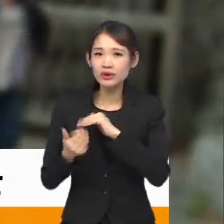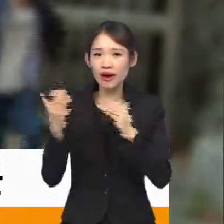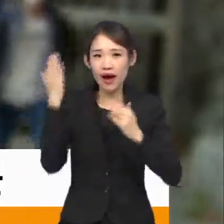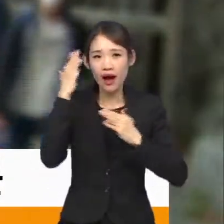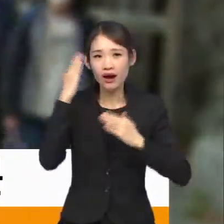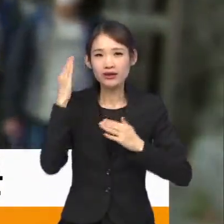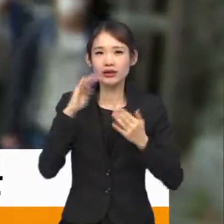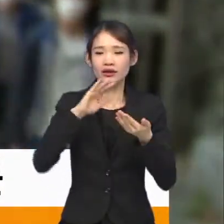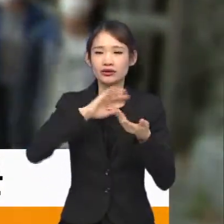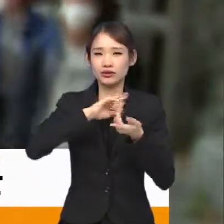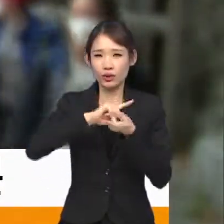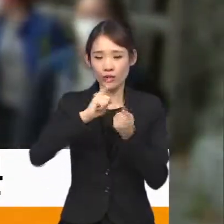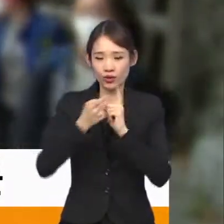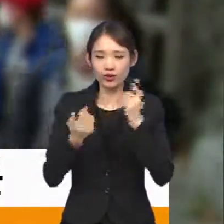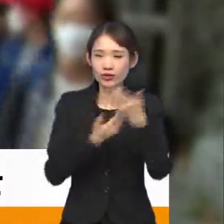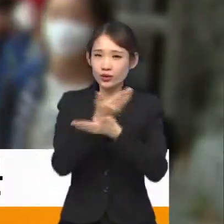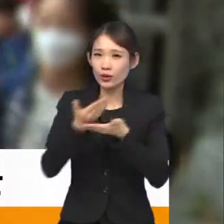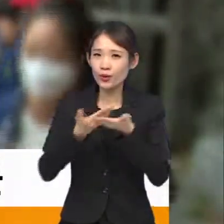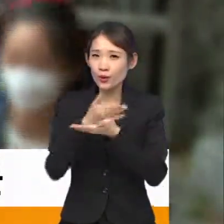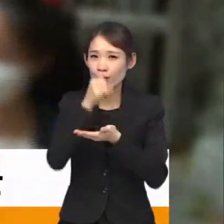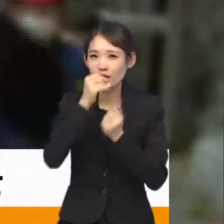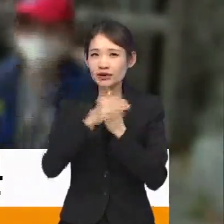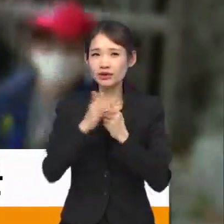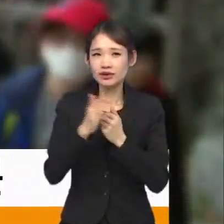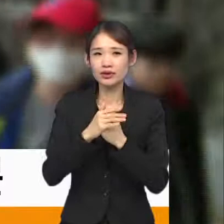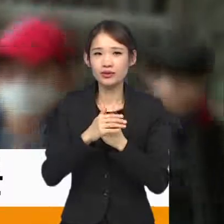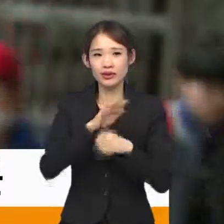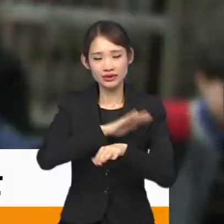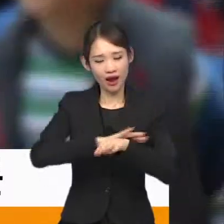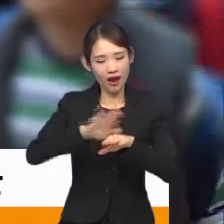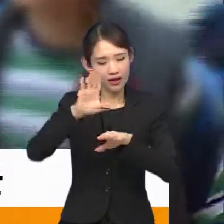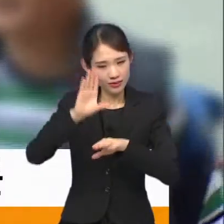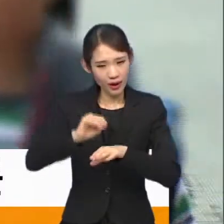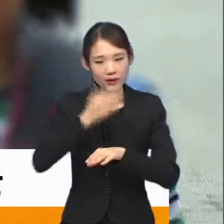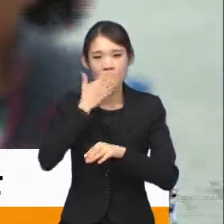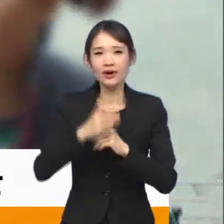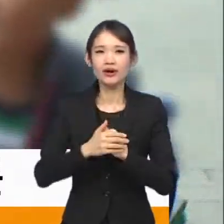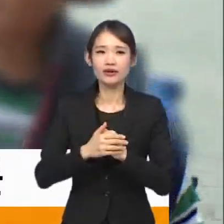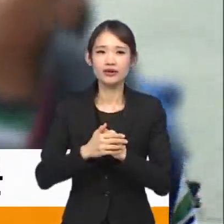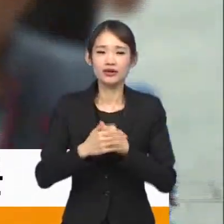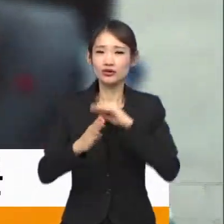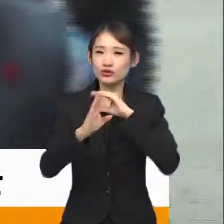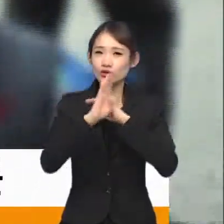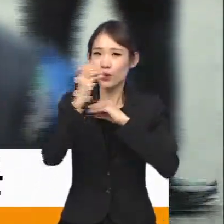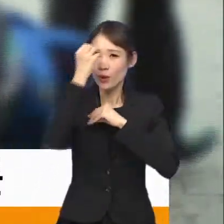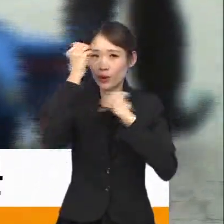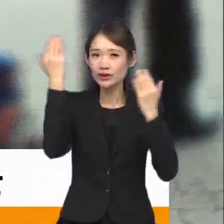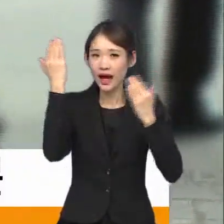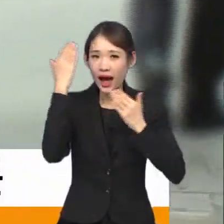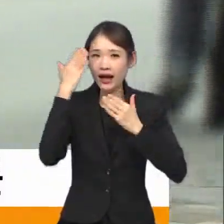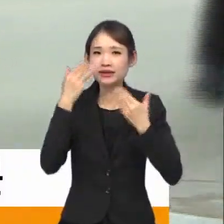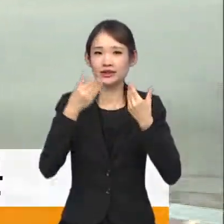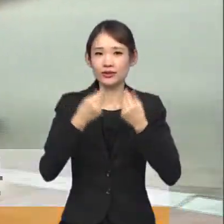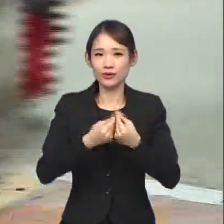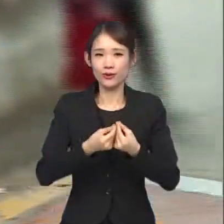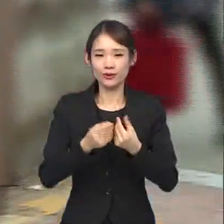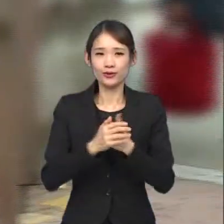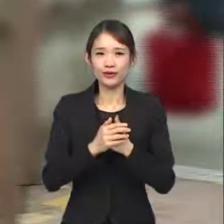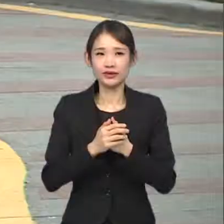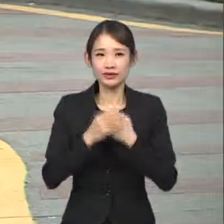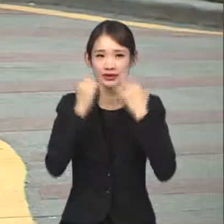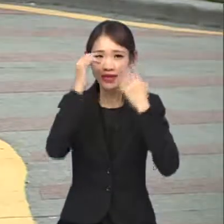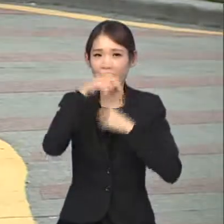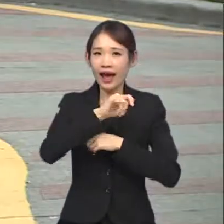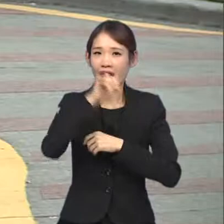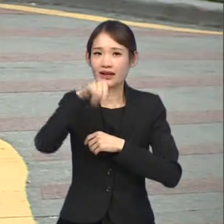있는 경우가 있어요 잘 버티지 줘 소위 말해서 그 중 고등학생들 같은 경우에는 이제 뭐 새 학기